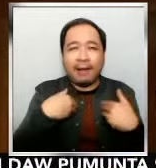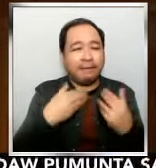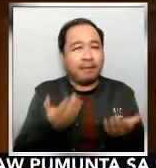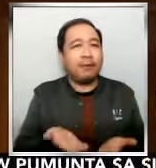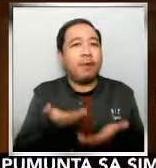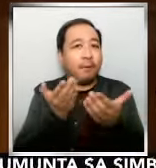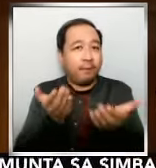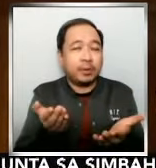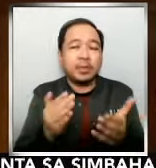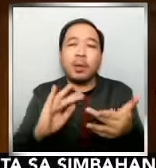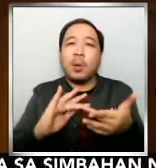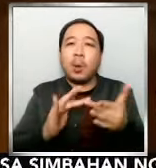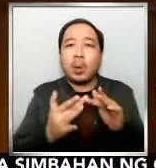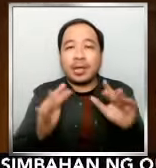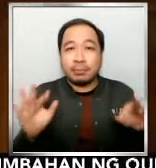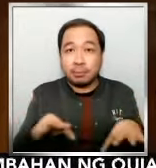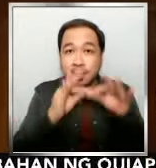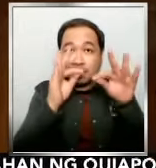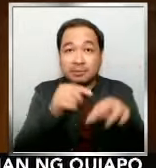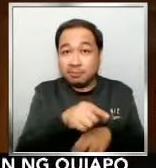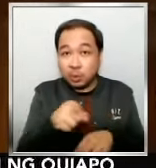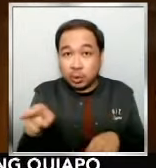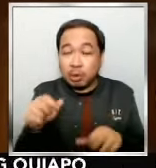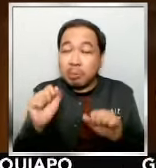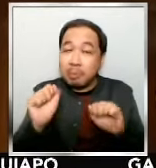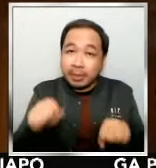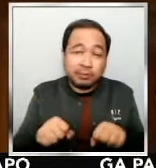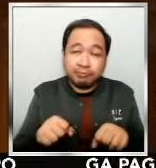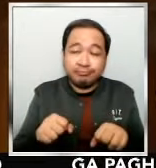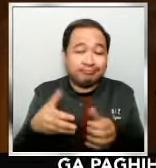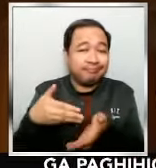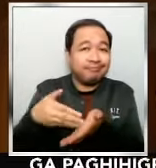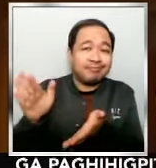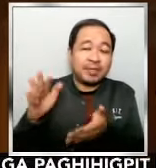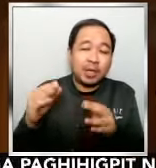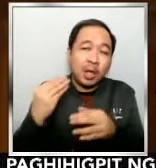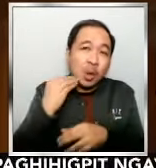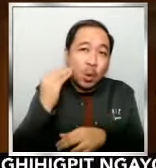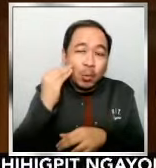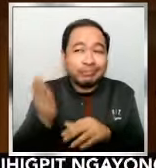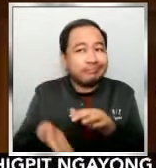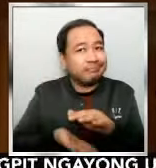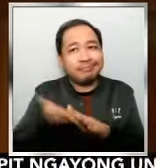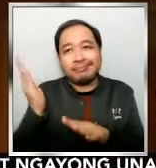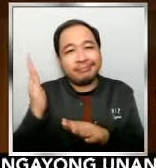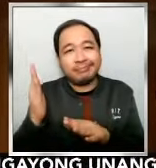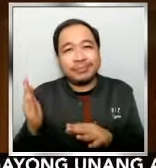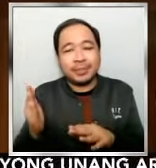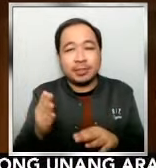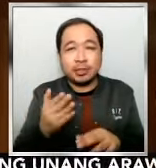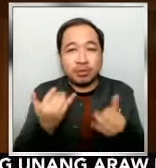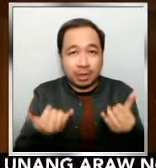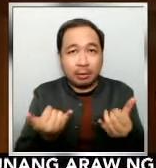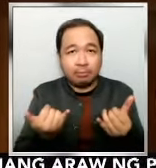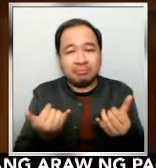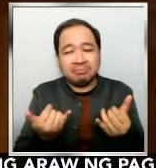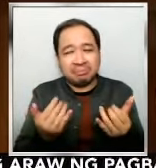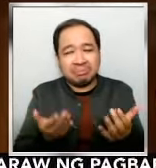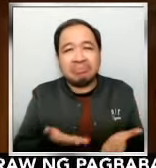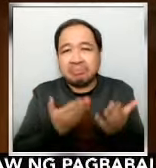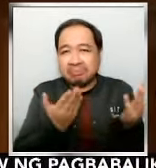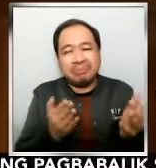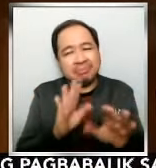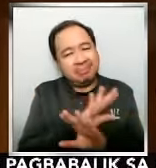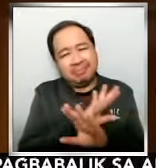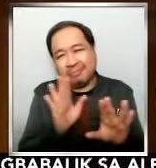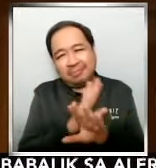maaaring pauwiin o maaaring paalisin. So, I would rather wag na kayong